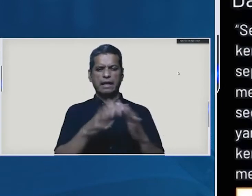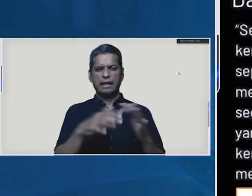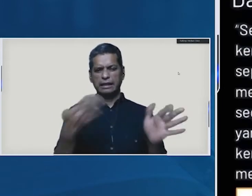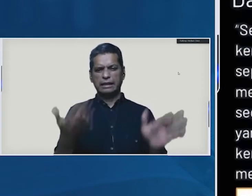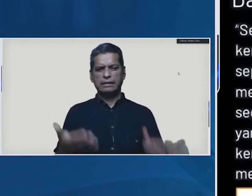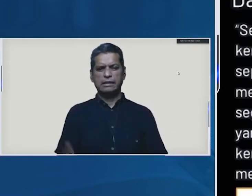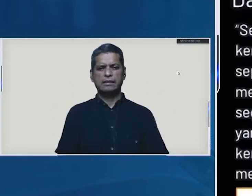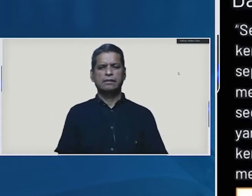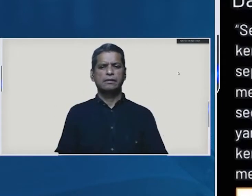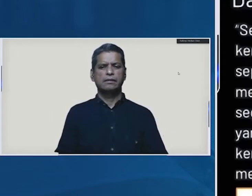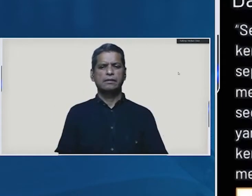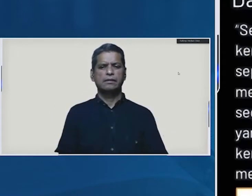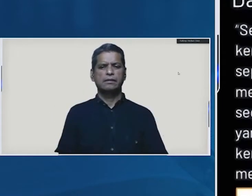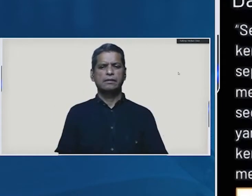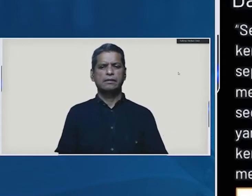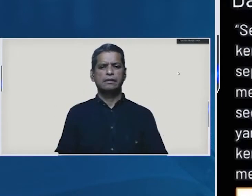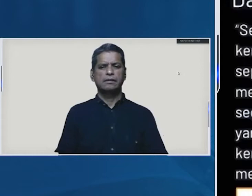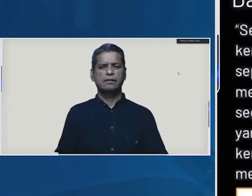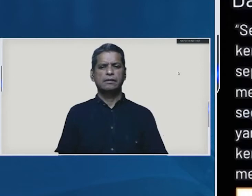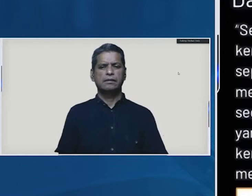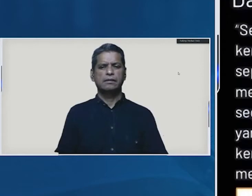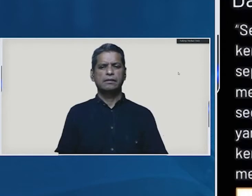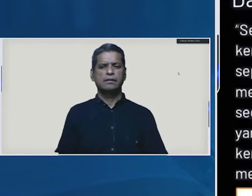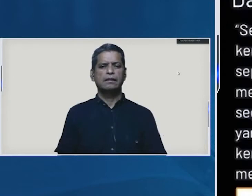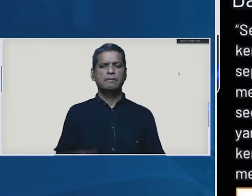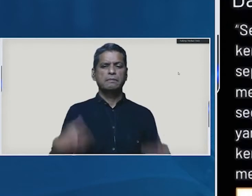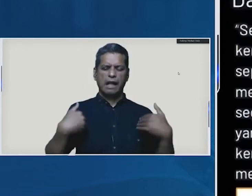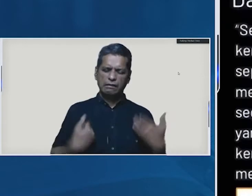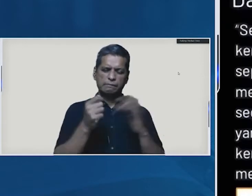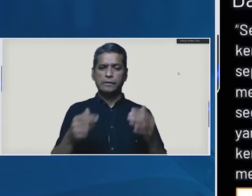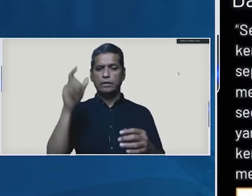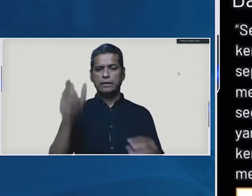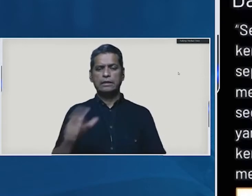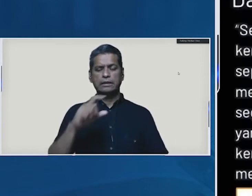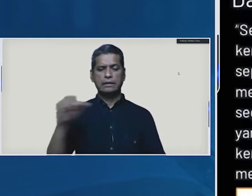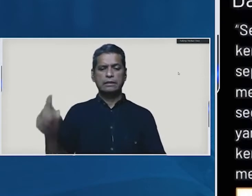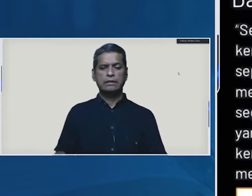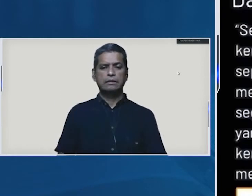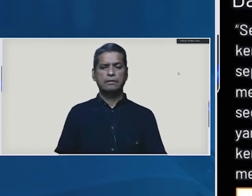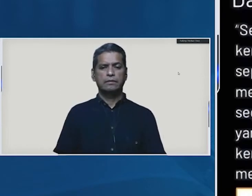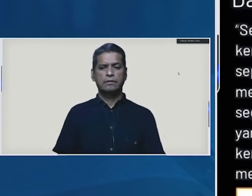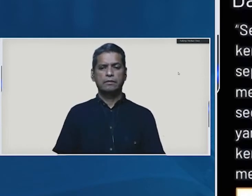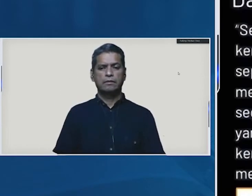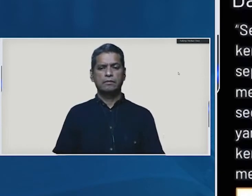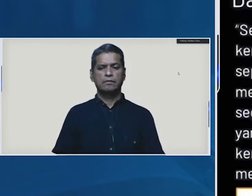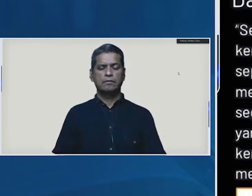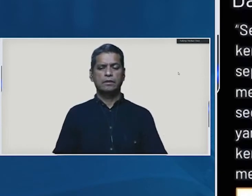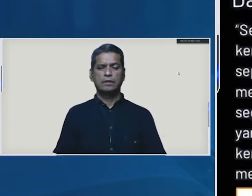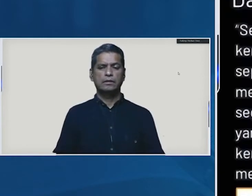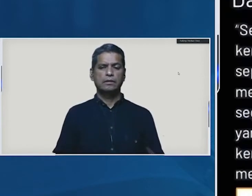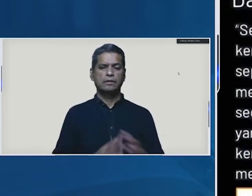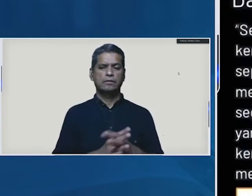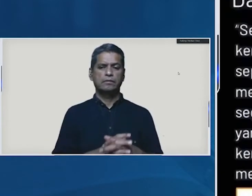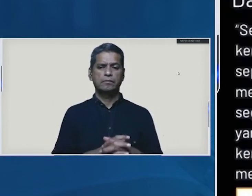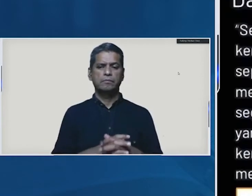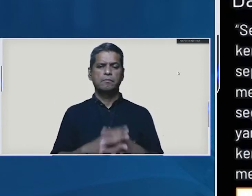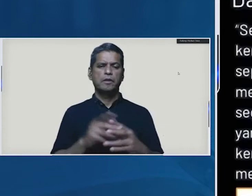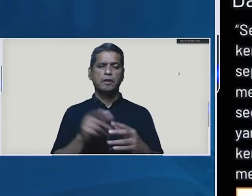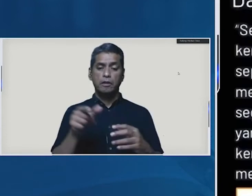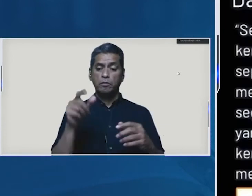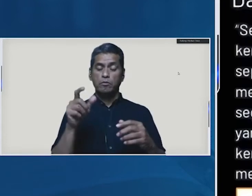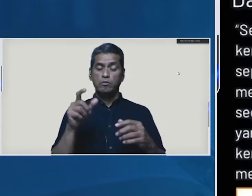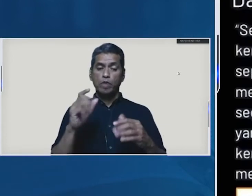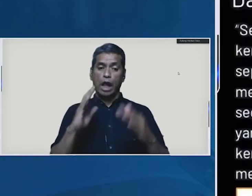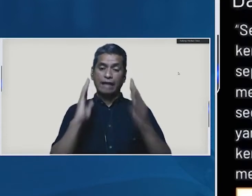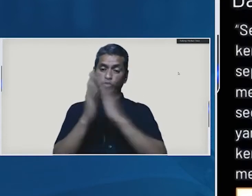perlahan-lahan darah perlahan-lahan menetes tidak langsung banyak perlahan-lahan menetes